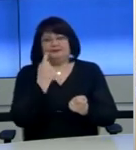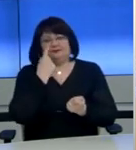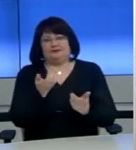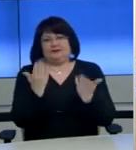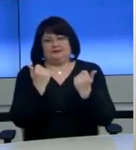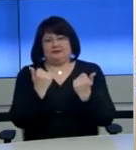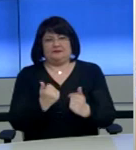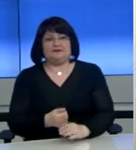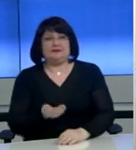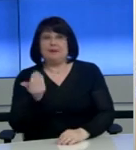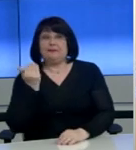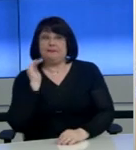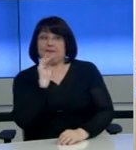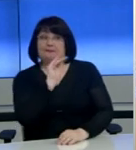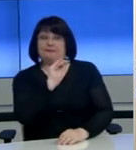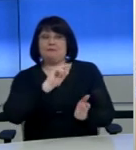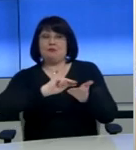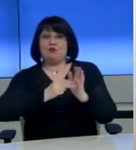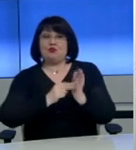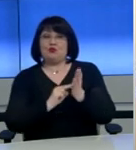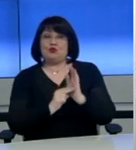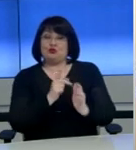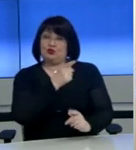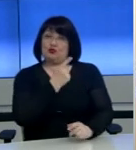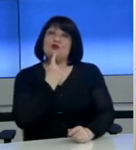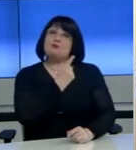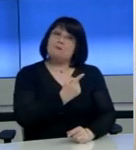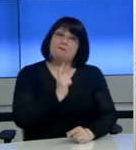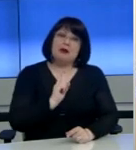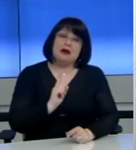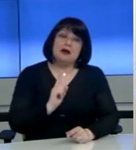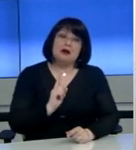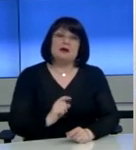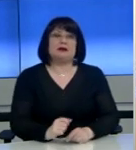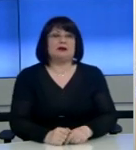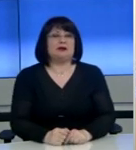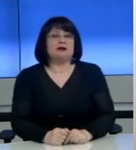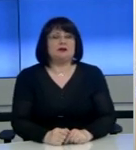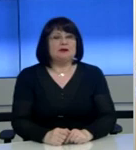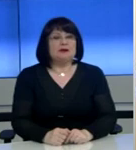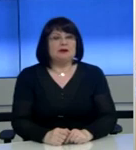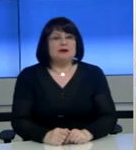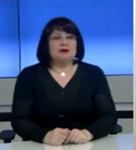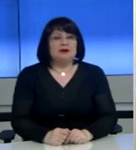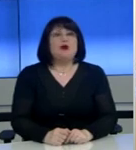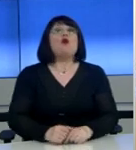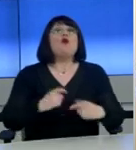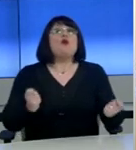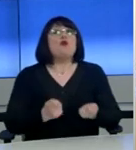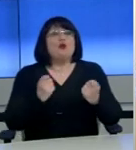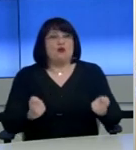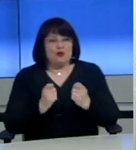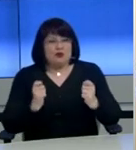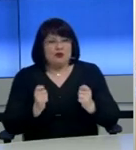Σας είχα προειδοποιήσει, κυρίες και κύριοι συνάδελφοι της κοινωνικής πλειοψηφίας, πως ό,τι και να κάνετε δεν